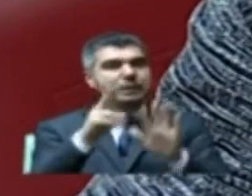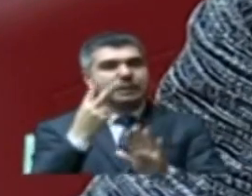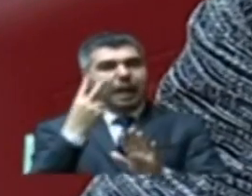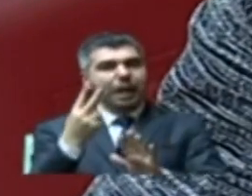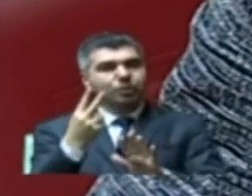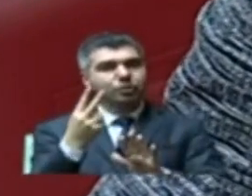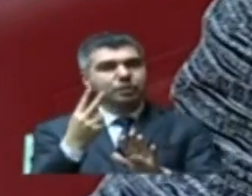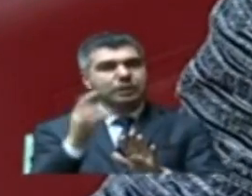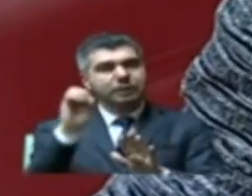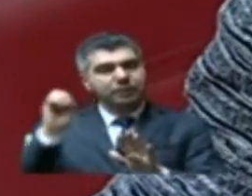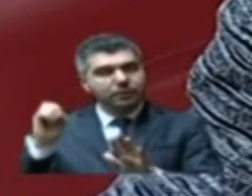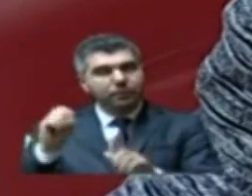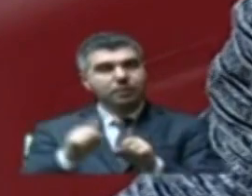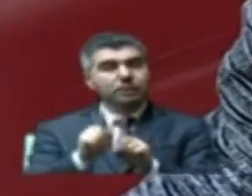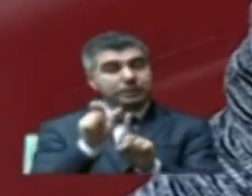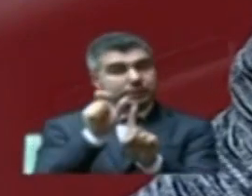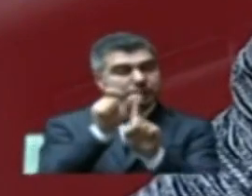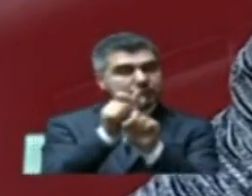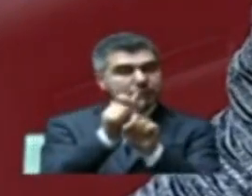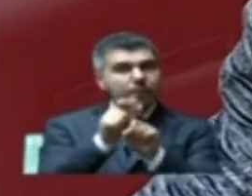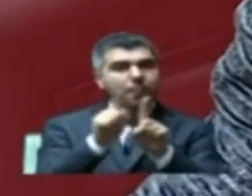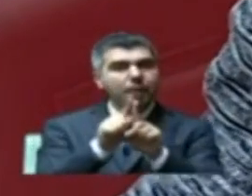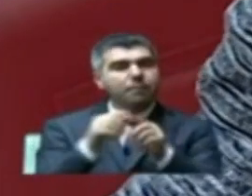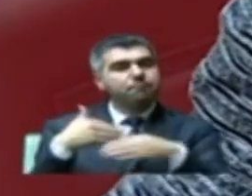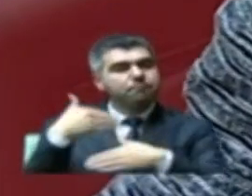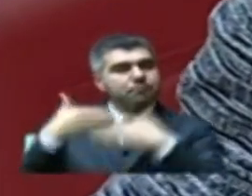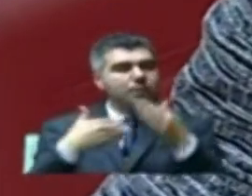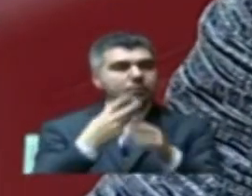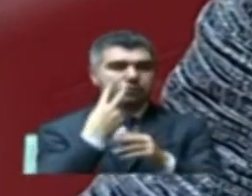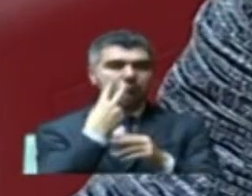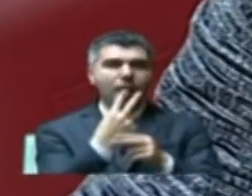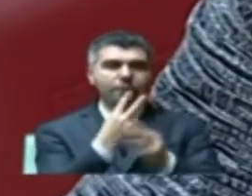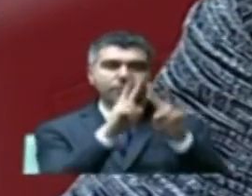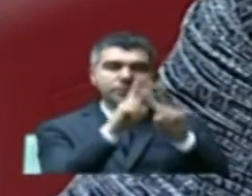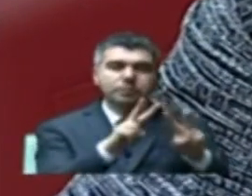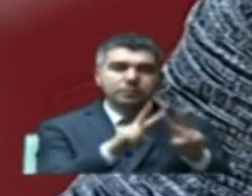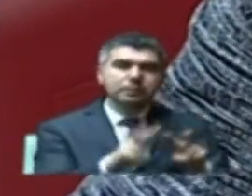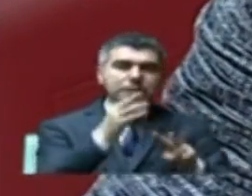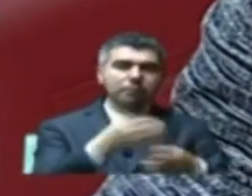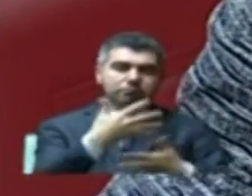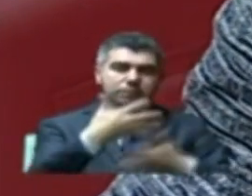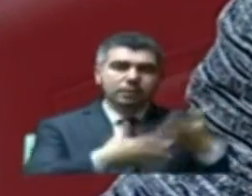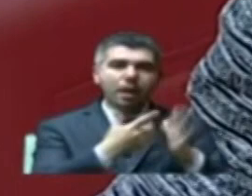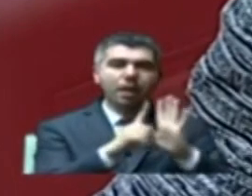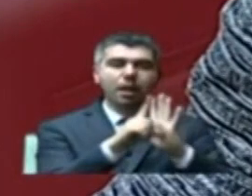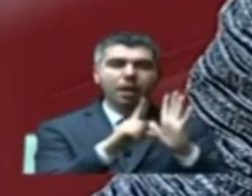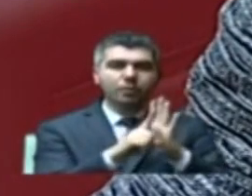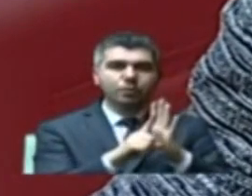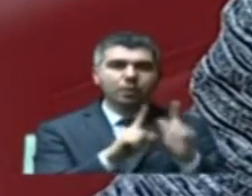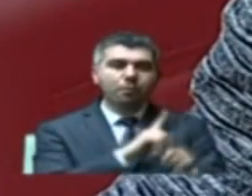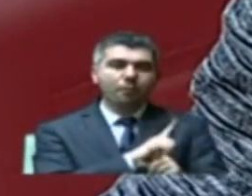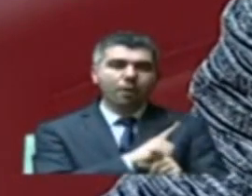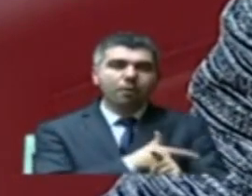بالتأثير دراسة التأثير على البيئة، ثم الرقابة البعدية التي تؤثرها المرسوم المتعلق بالشرطة